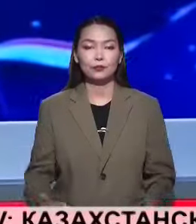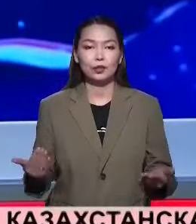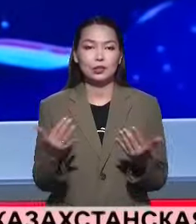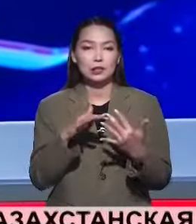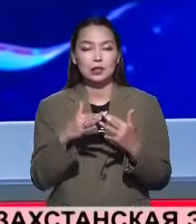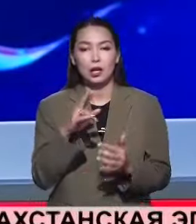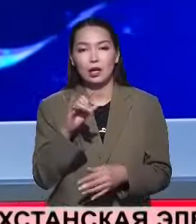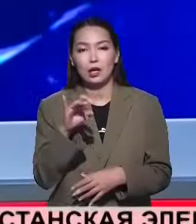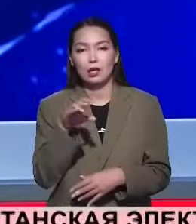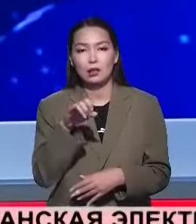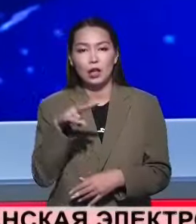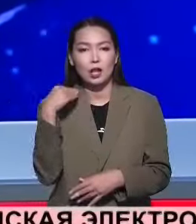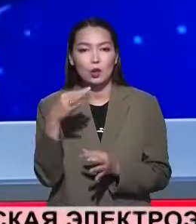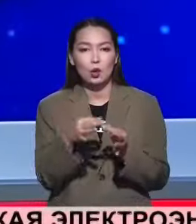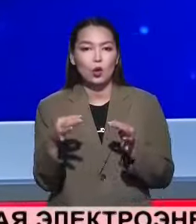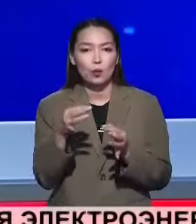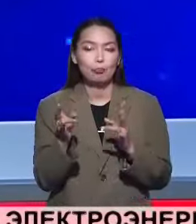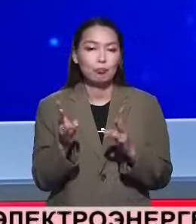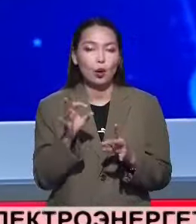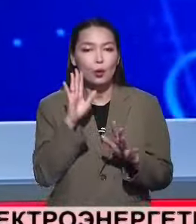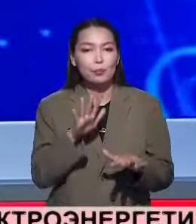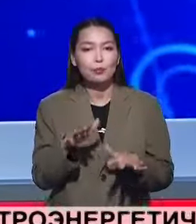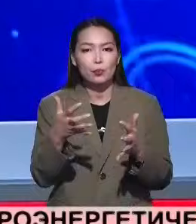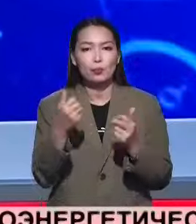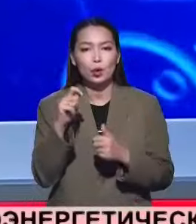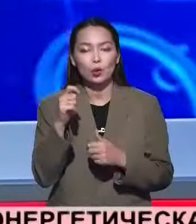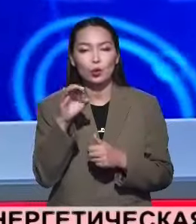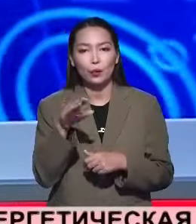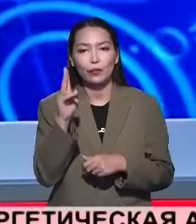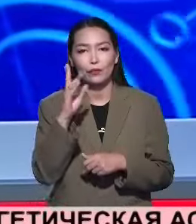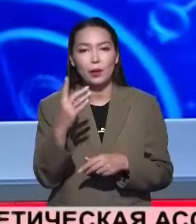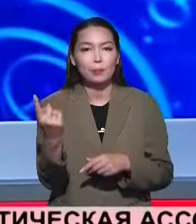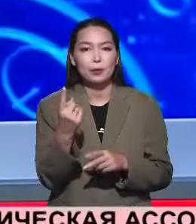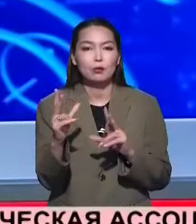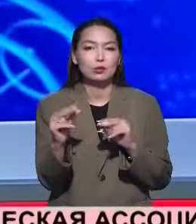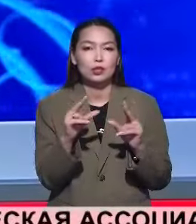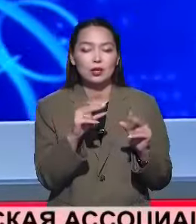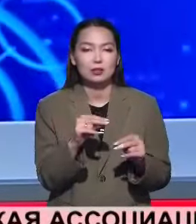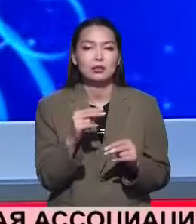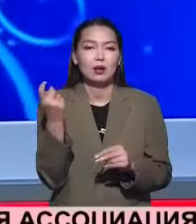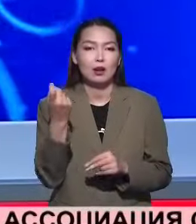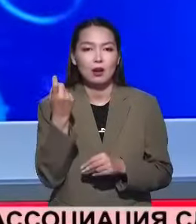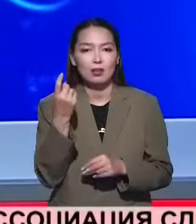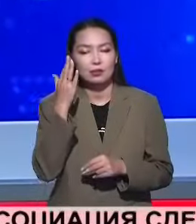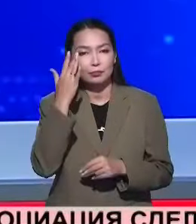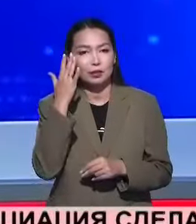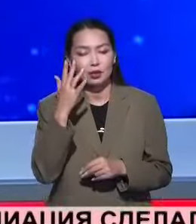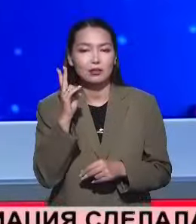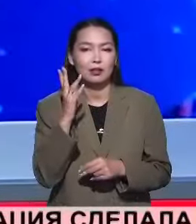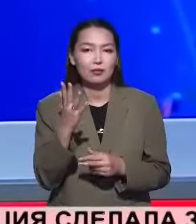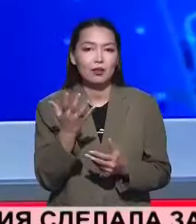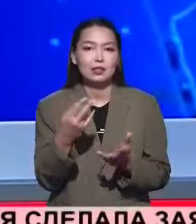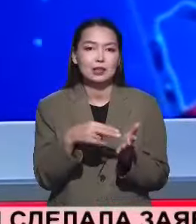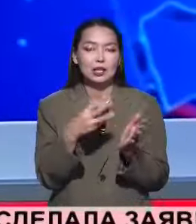Жители села Каратал Актюбинской области, пострадавшие от паводков, получили ключи от квартир. Первыми счастливыми обладателями заветных квадратных метров